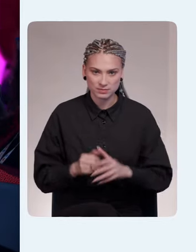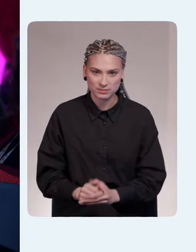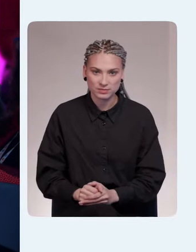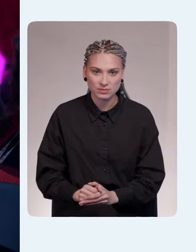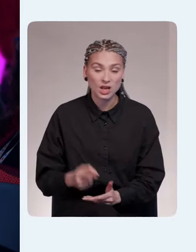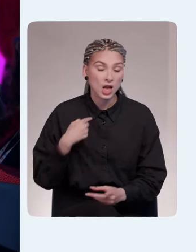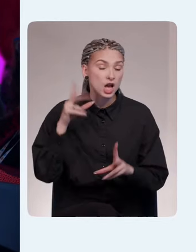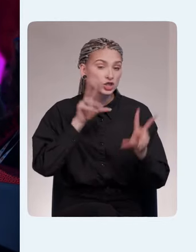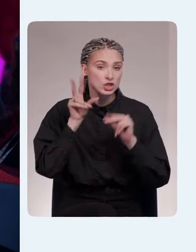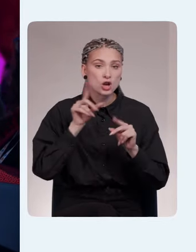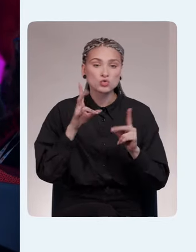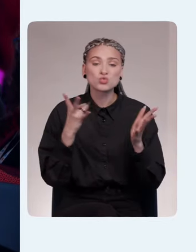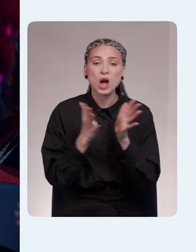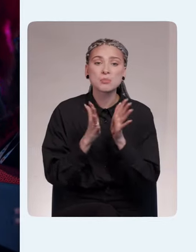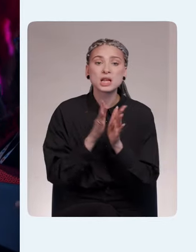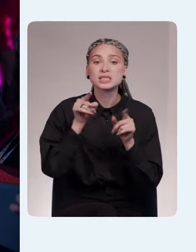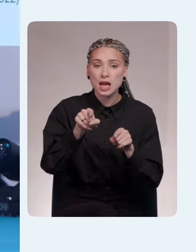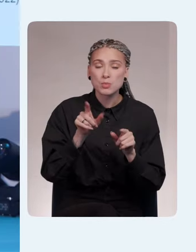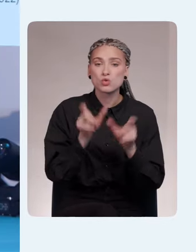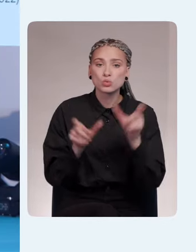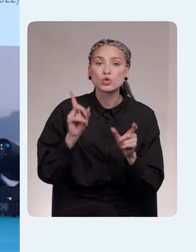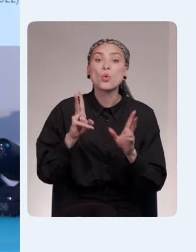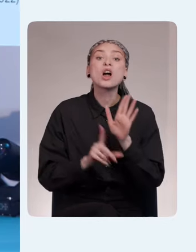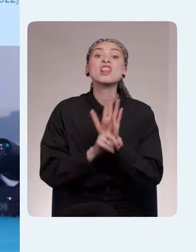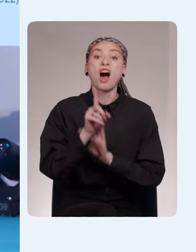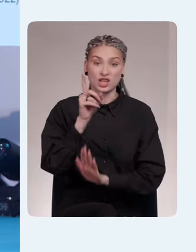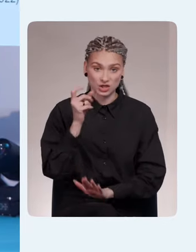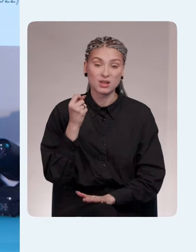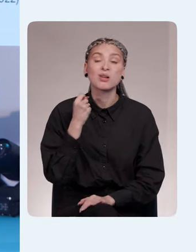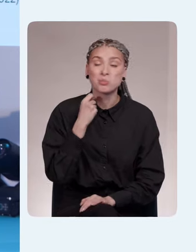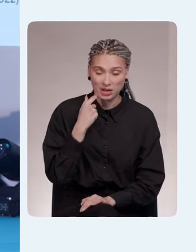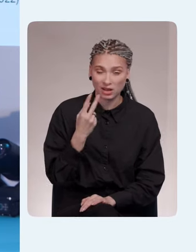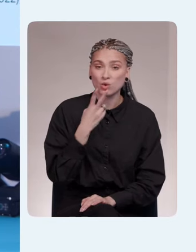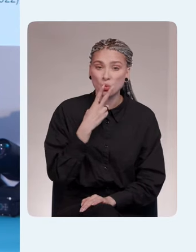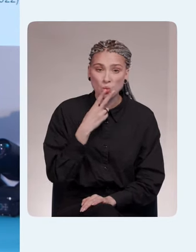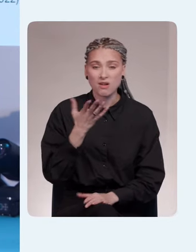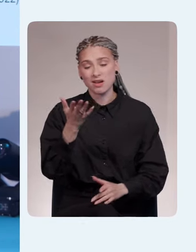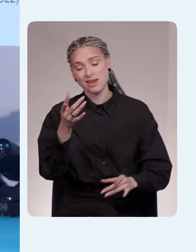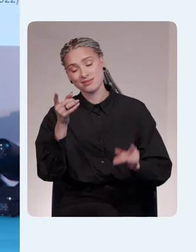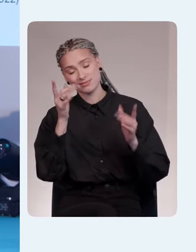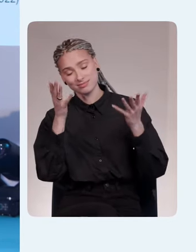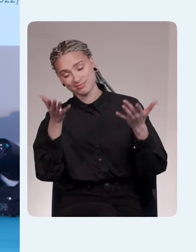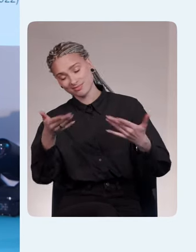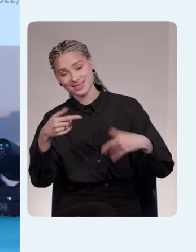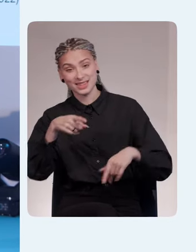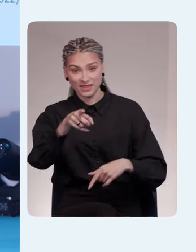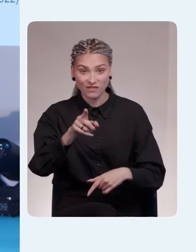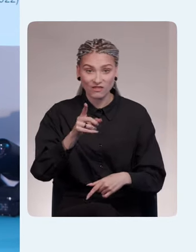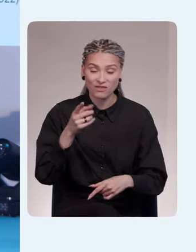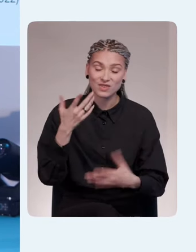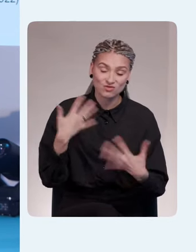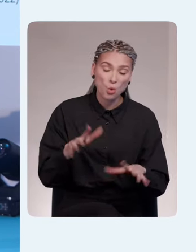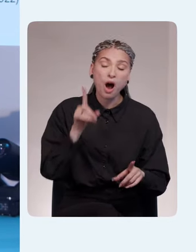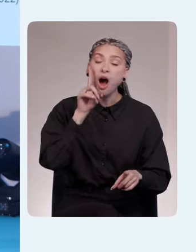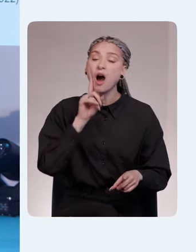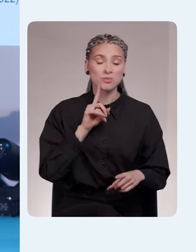Я считаю, что нужно аплодировать тем людям, которые начали пить и курить. Типа, йоу, чувак. Ты вышел из зоны